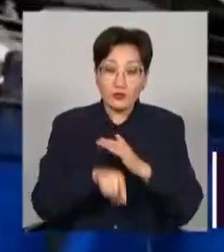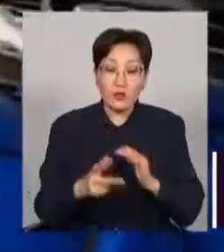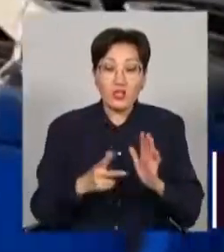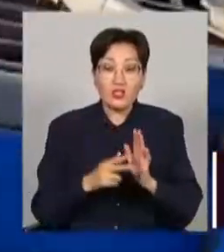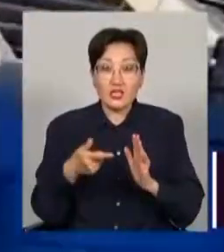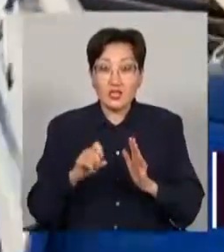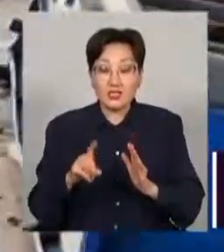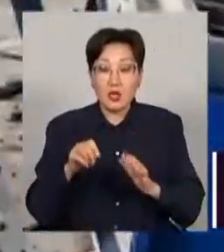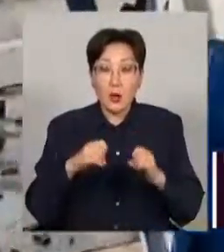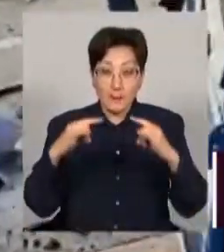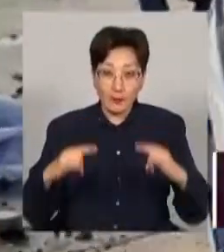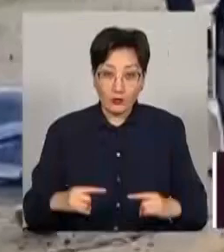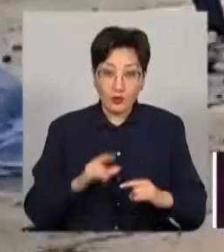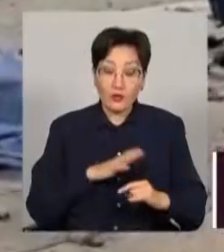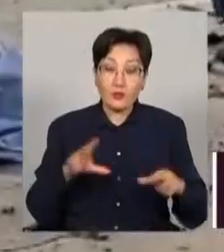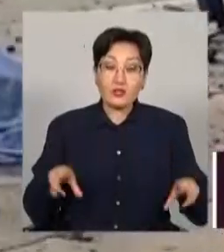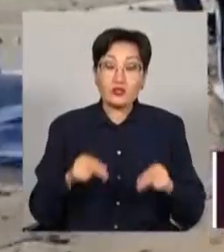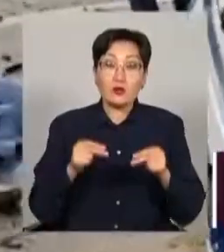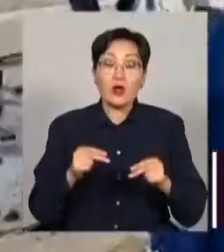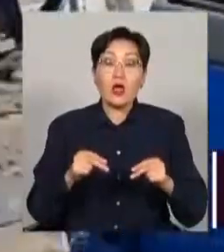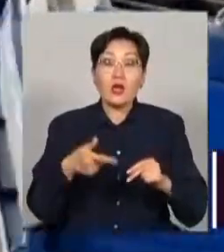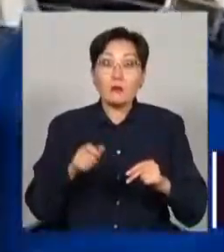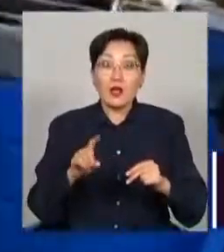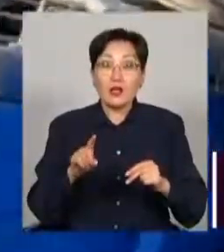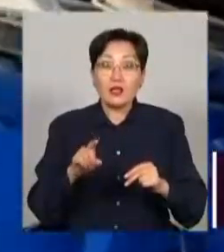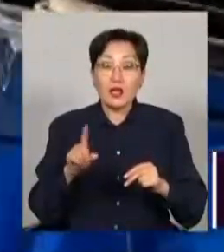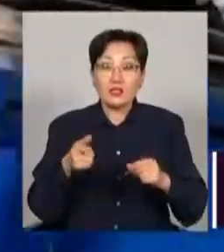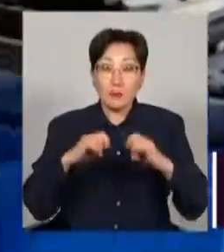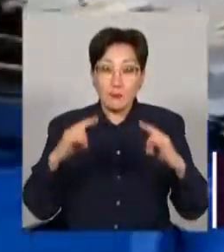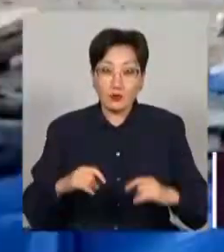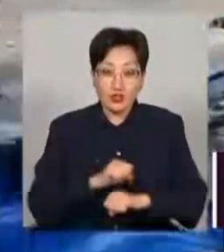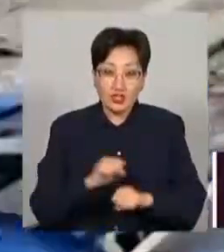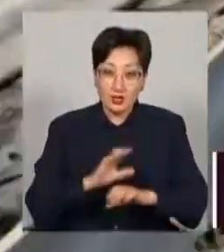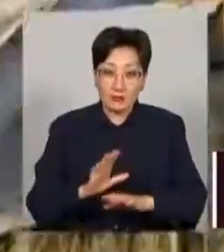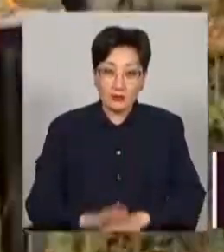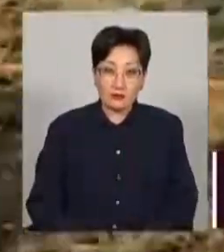газ баллонының болғанын айтады. Хабарой болғанда олардың ешқайсысы жарылмаған.